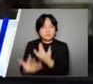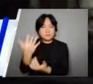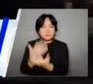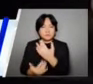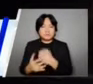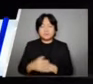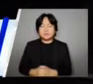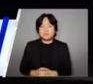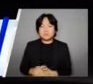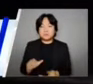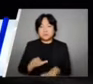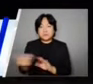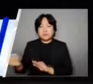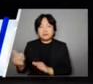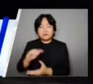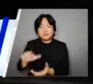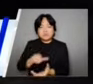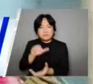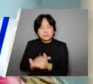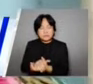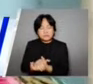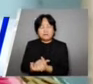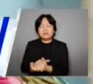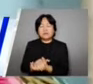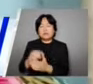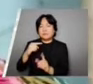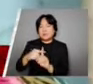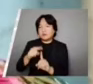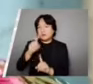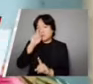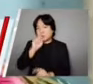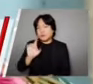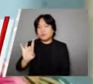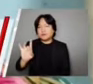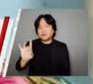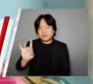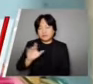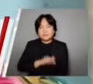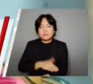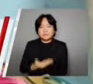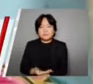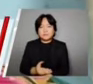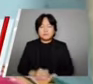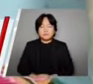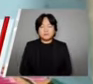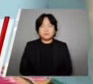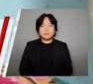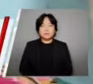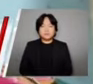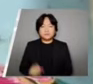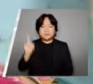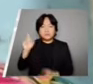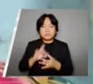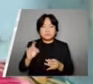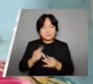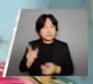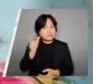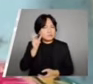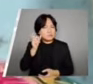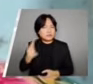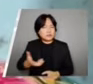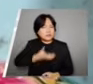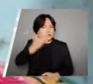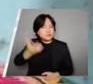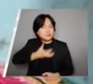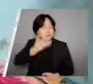ang mag-asawa at anak nilang 8 taong gulang. Naririnig po kami na nagsisigaw po tapos